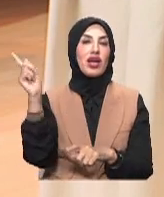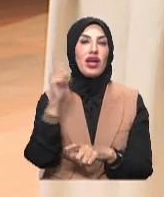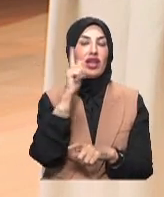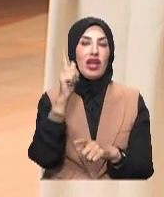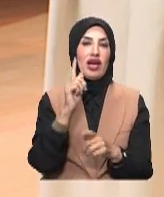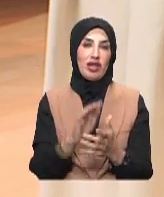الاخبار